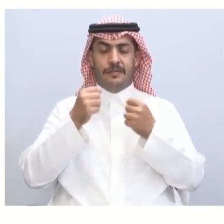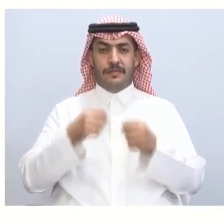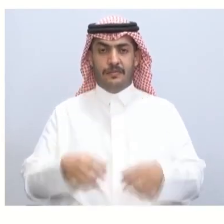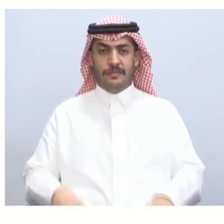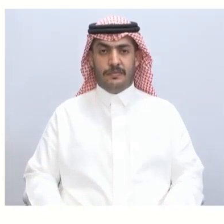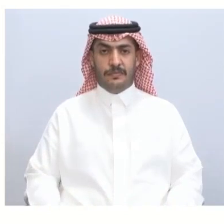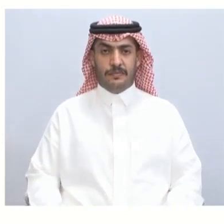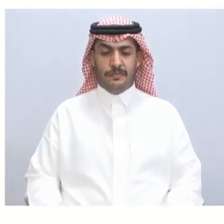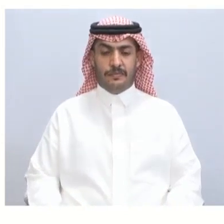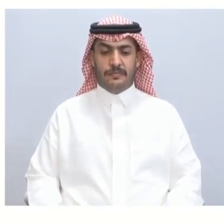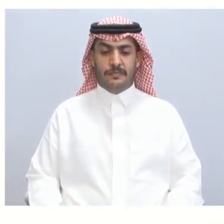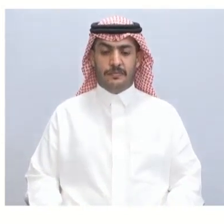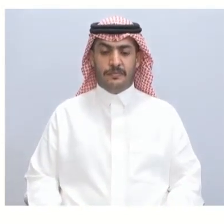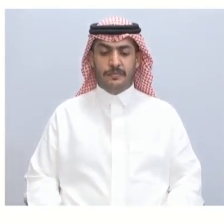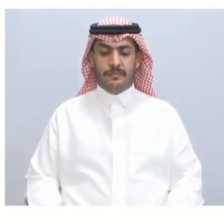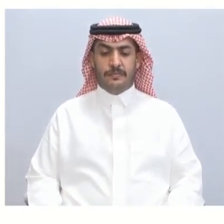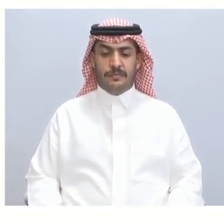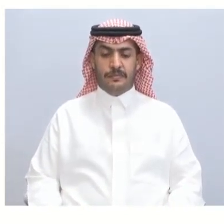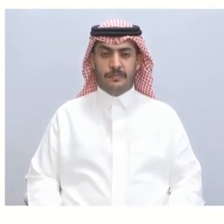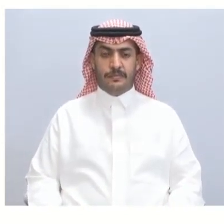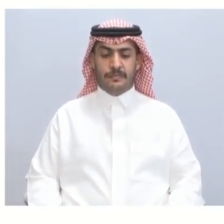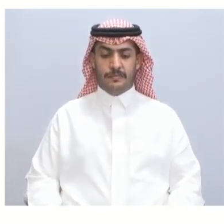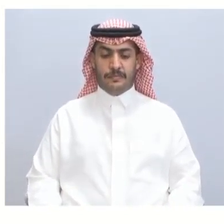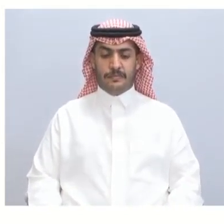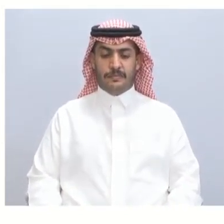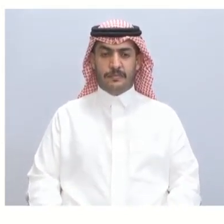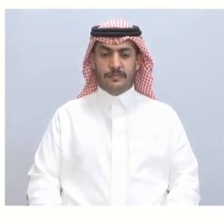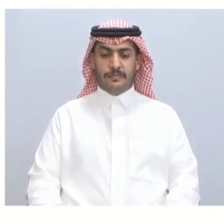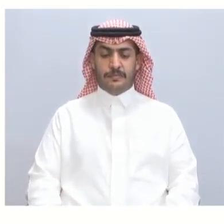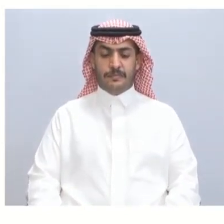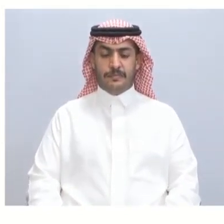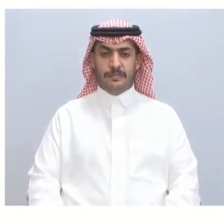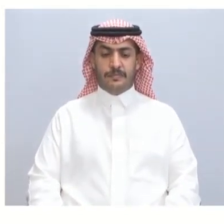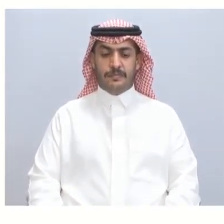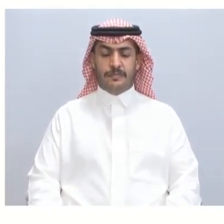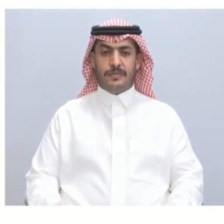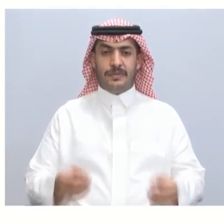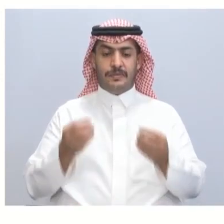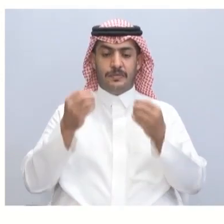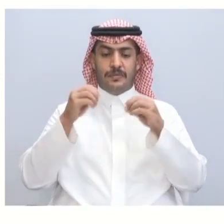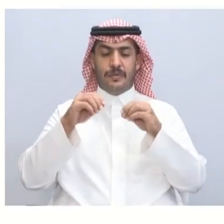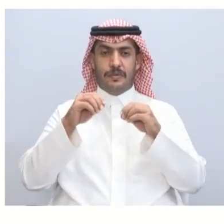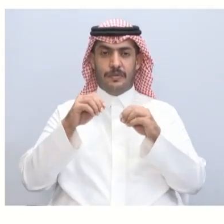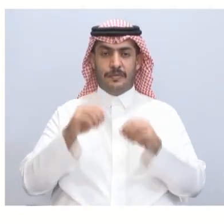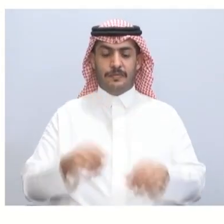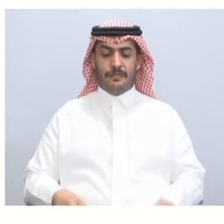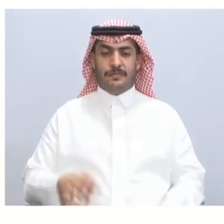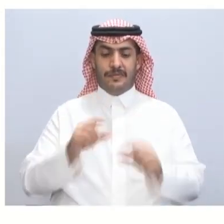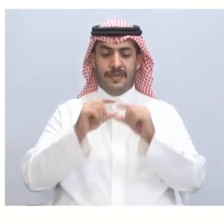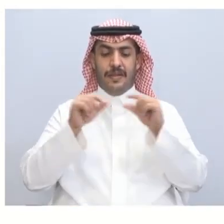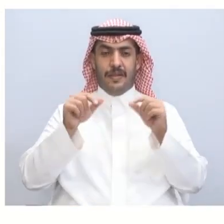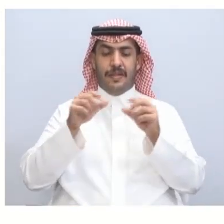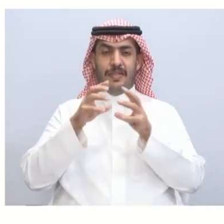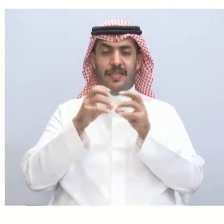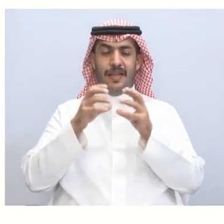انفعاليه بارك الله فيكم استجابه انفعاليه حاده ومستمره هذا هو